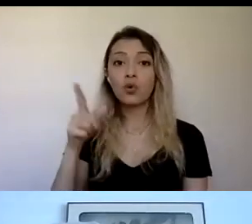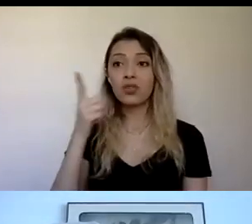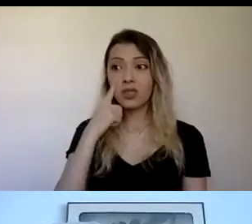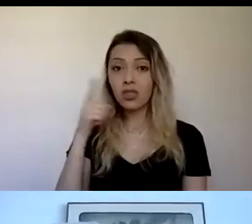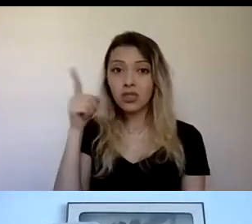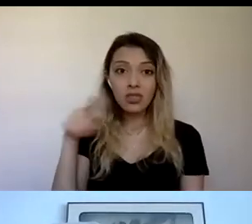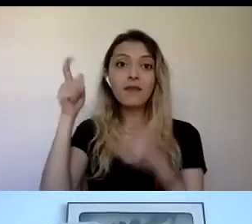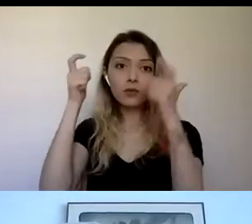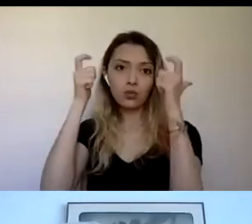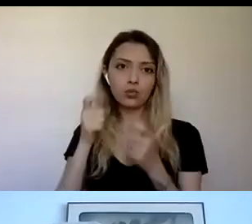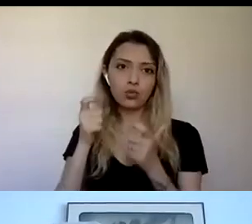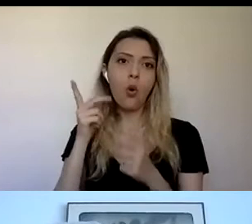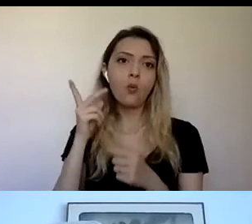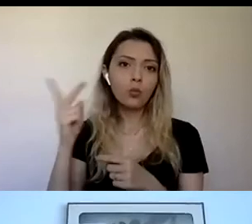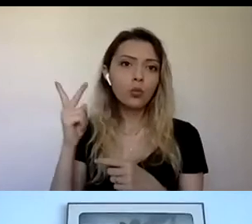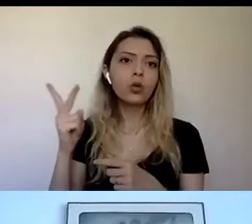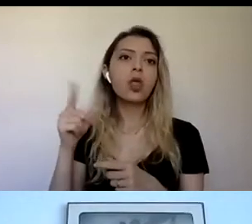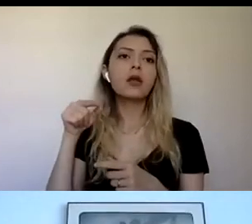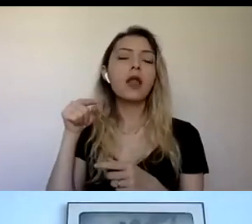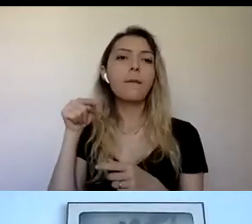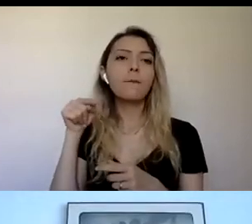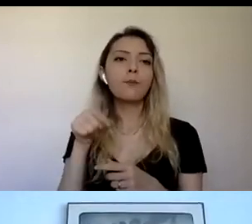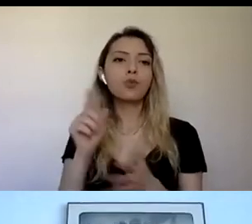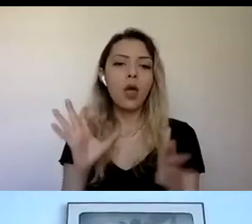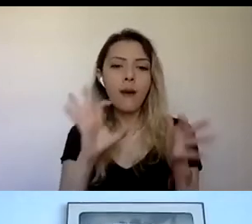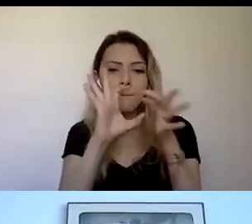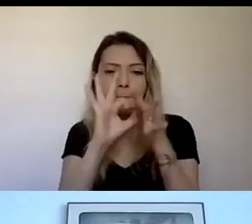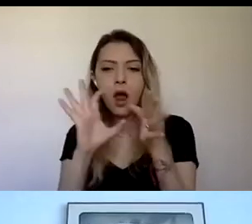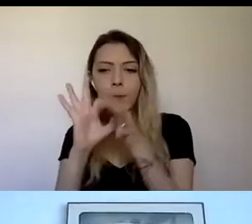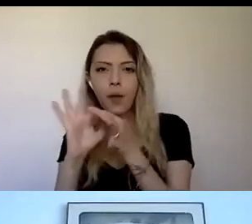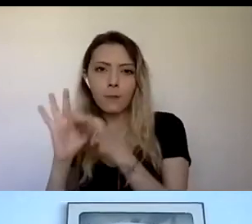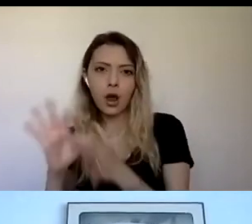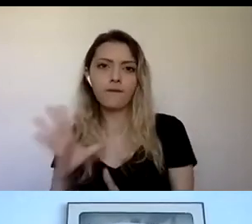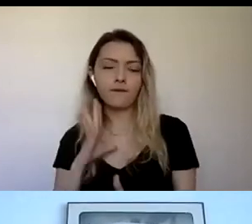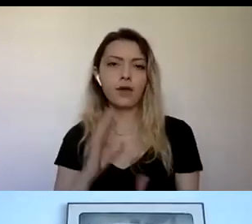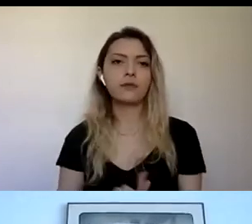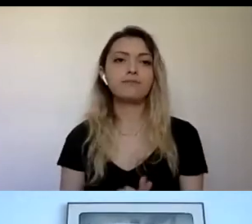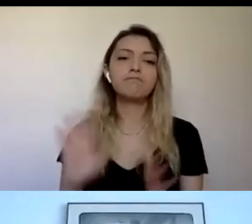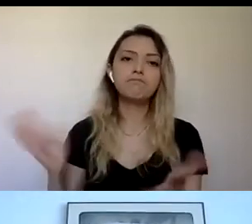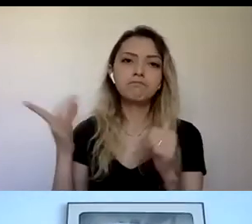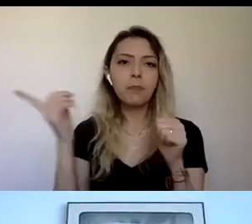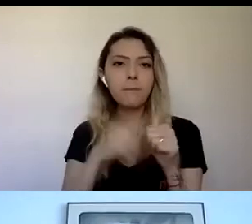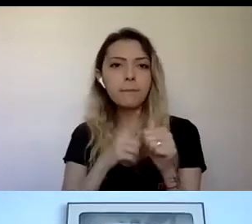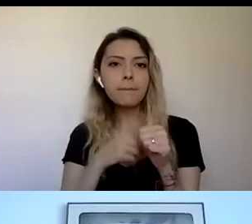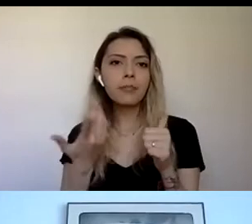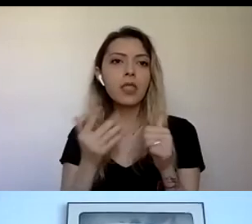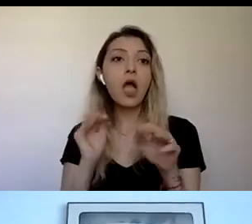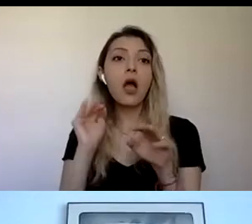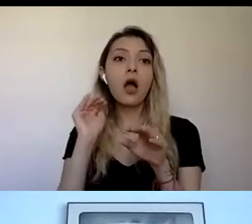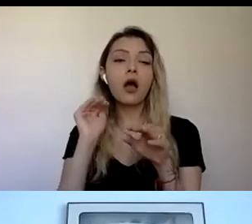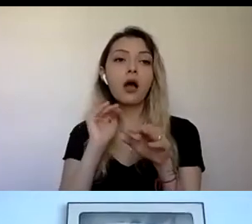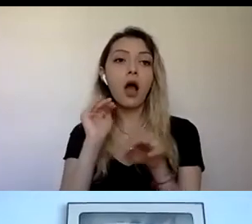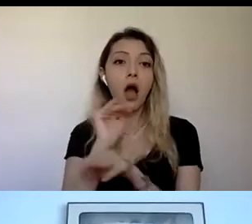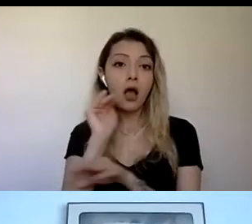de bunlara bir anlamda denk düşüyor. Bir tanesi hayata geçirme